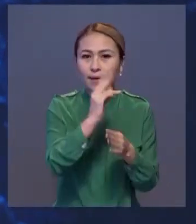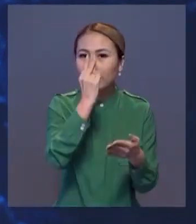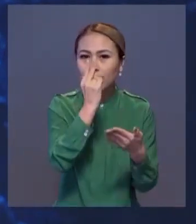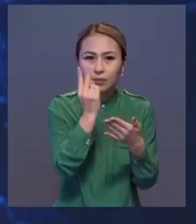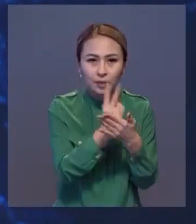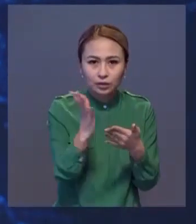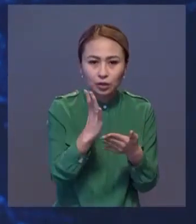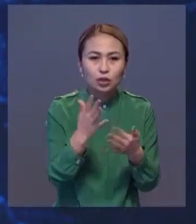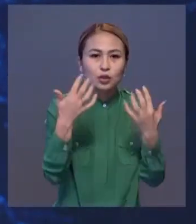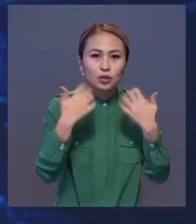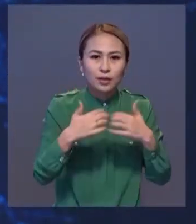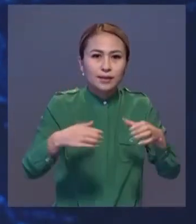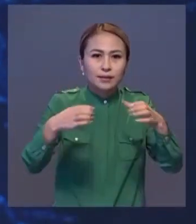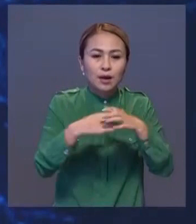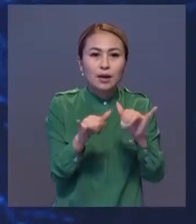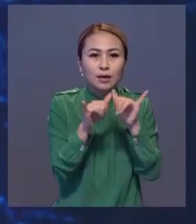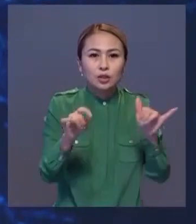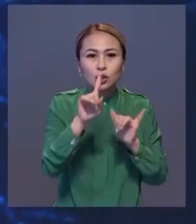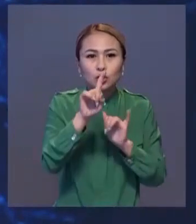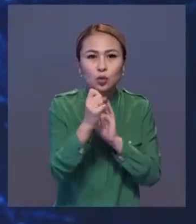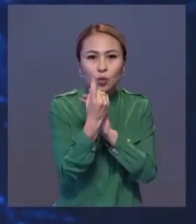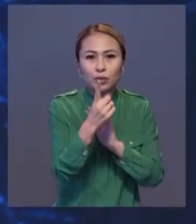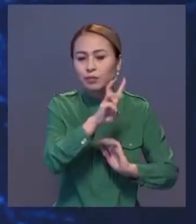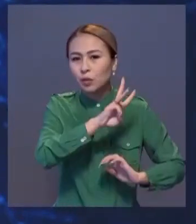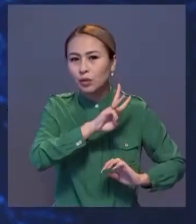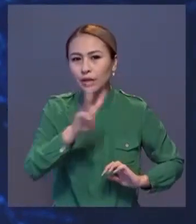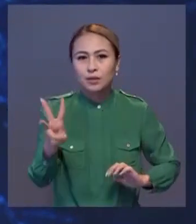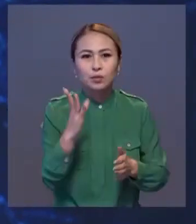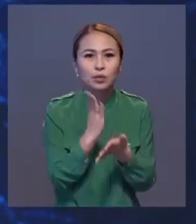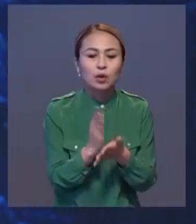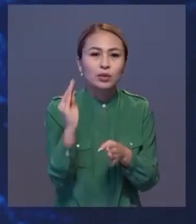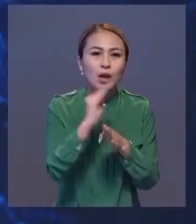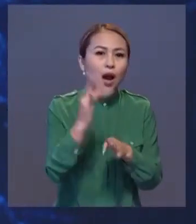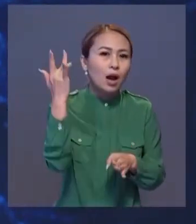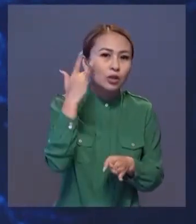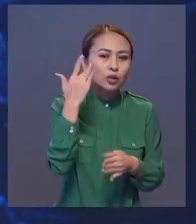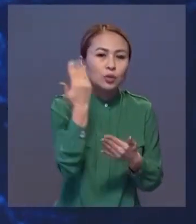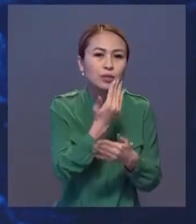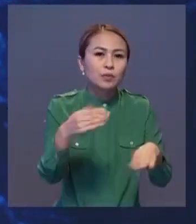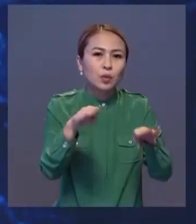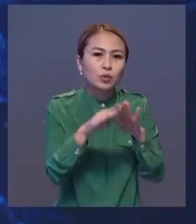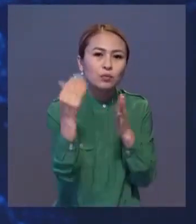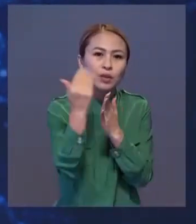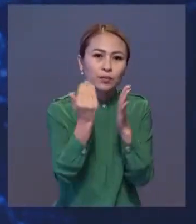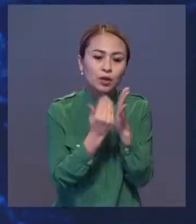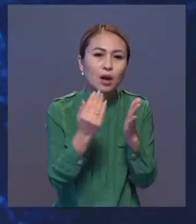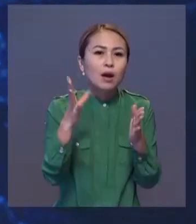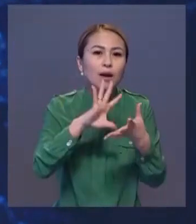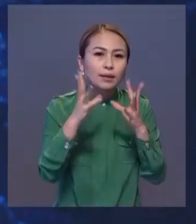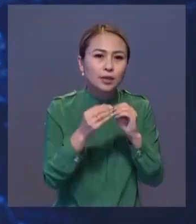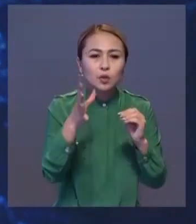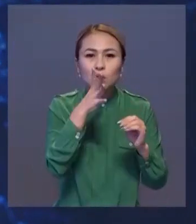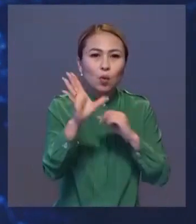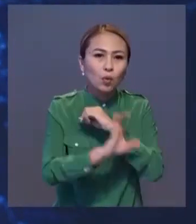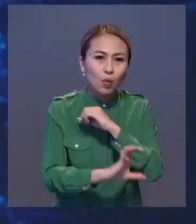қарамастан дертті жұқтырғандардың саны артып, әлем бойынша 111 миллионнан асып отыр. Және де ақш сол тізімнің көшін бастап тұр.